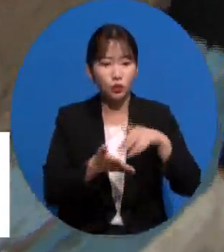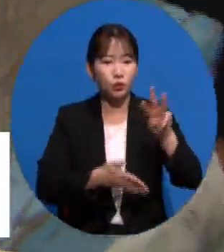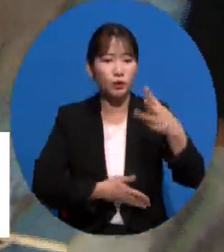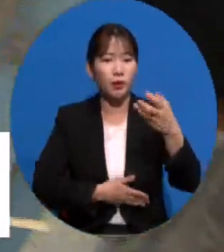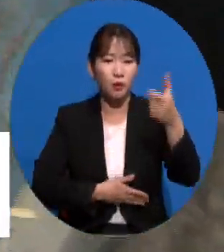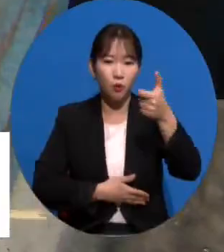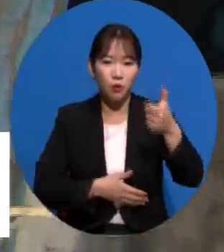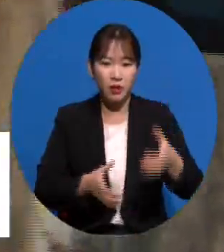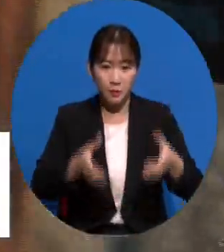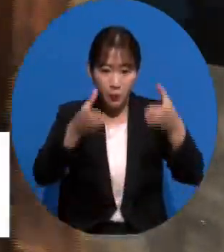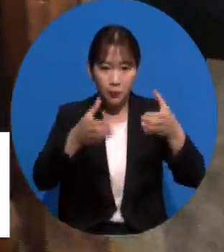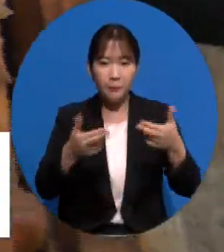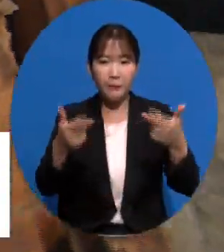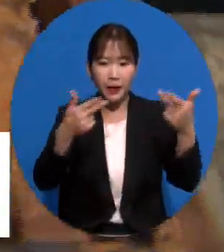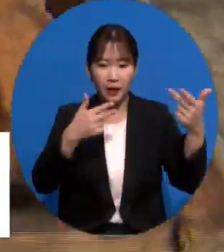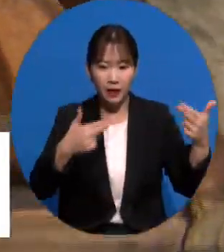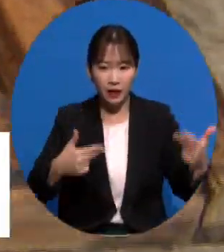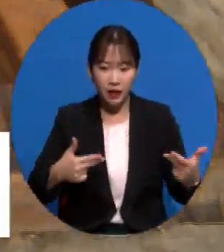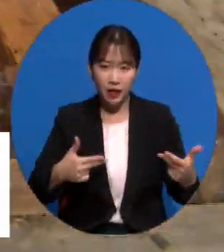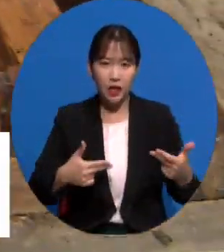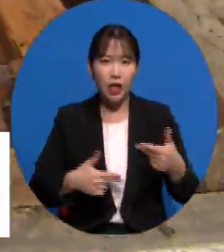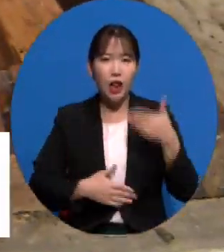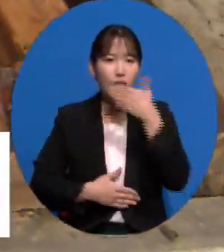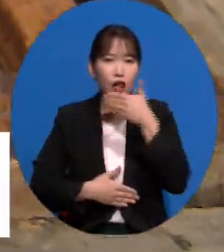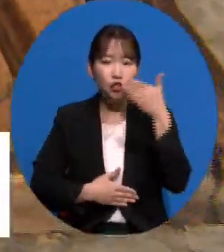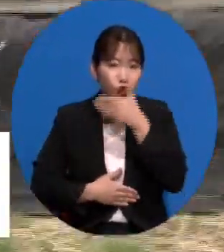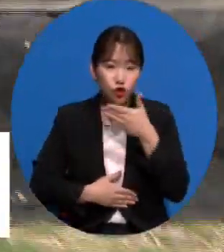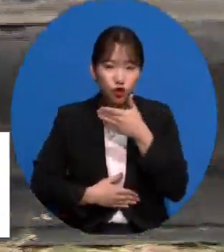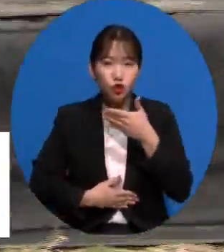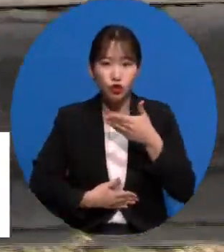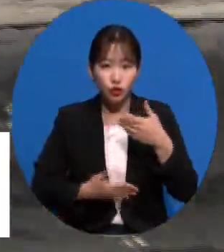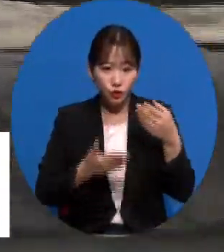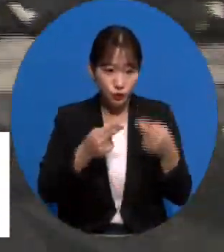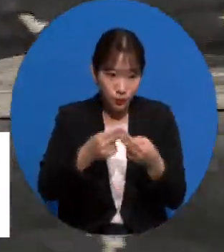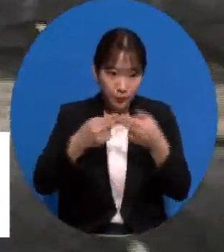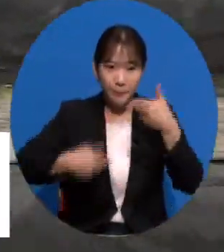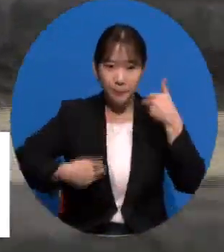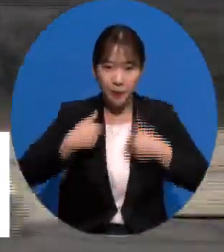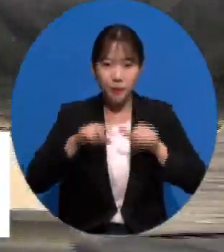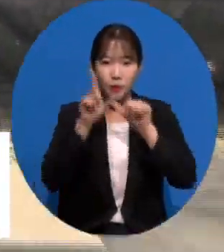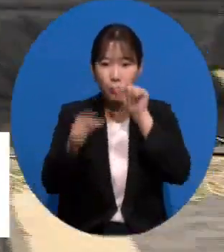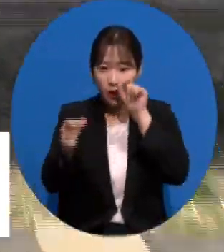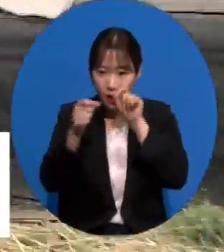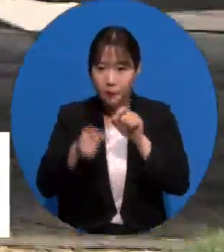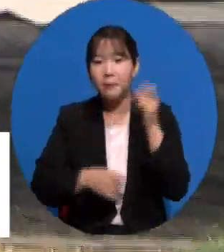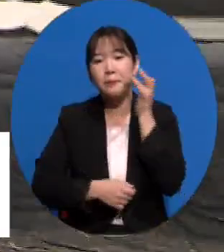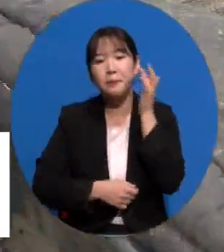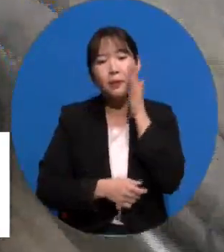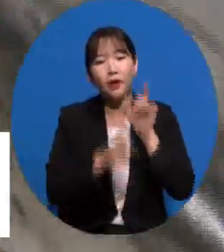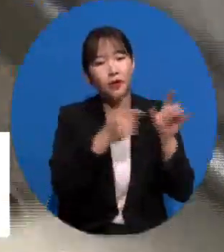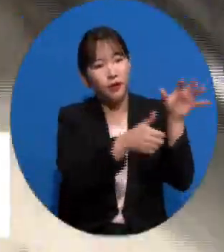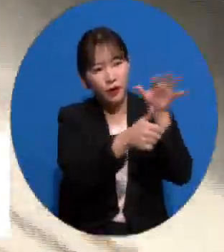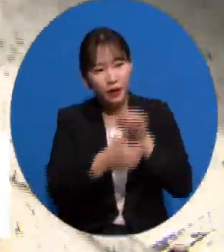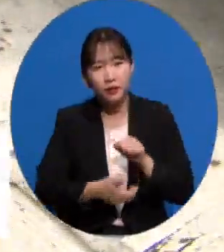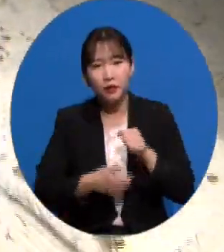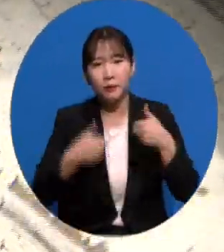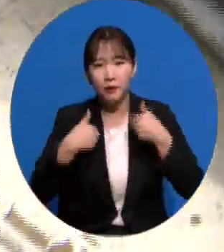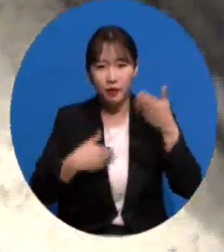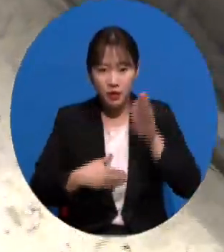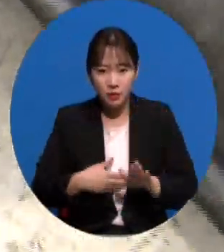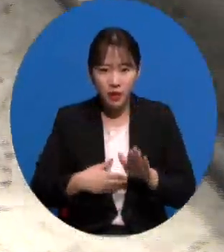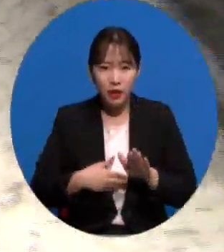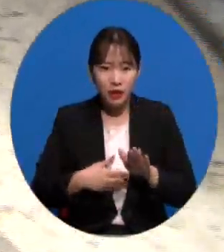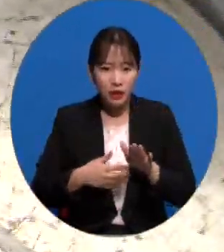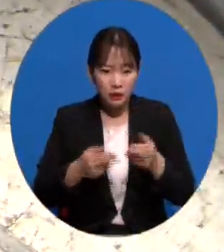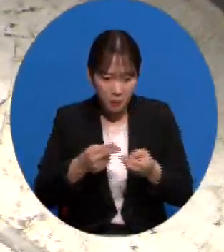텅텅 비었습니다. 꿀 채취 활동이 왕성한 5월을 앞두고 꿀벌 보충이 시급하지만 채워넣을 수 있는 건